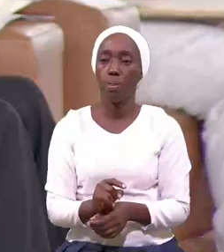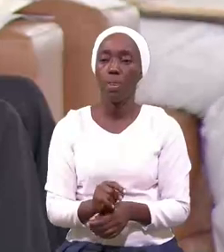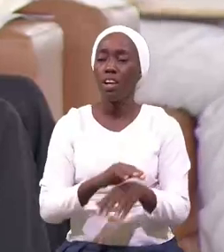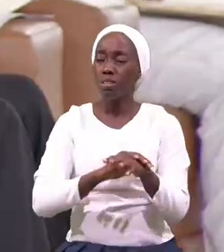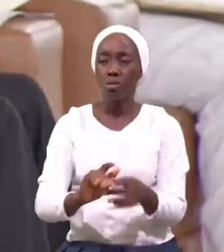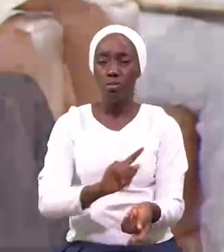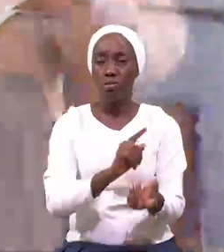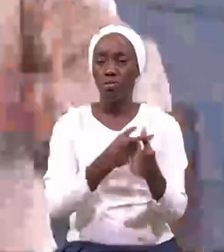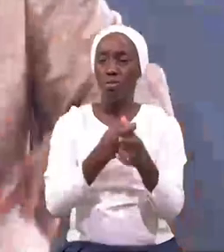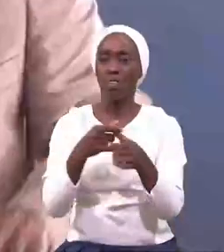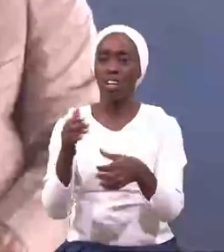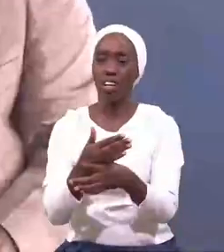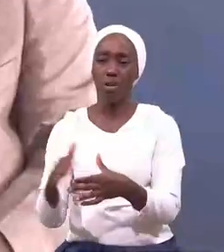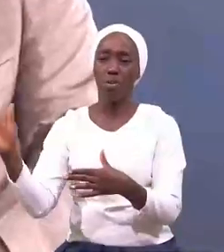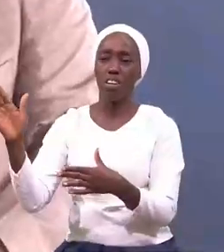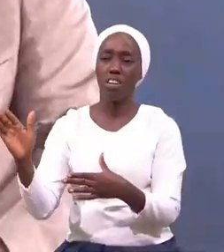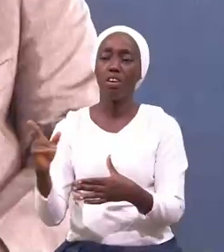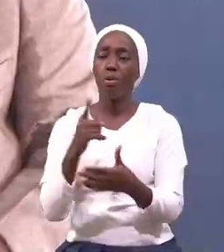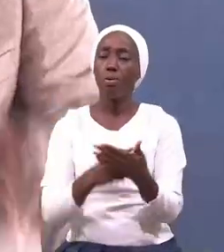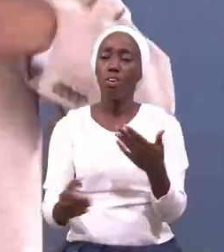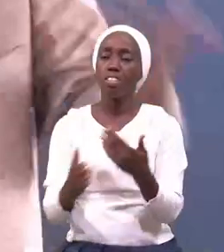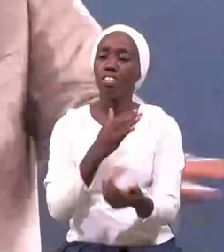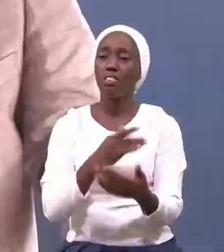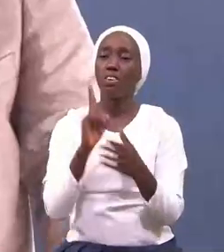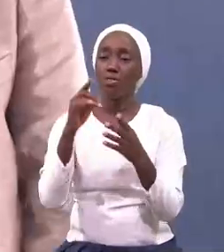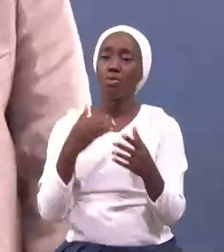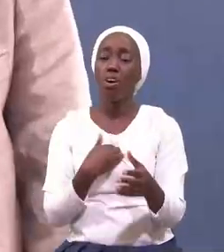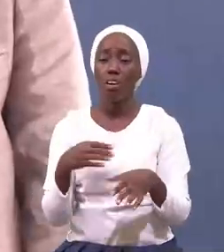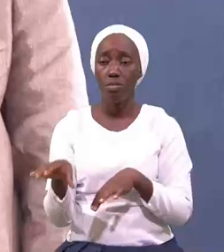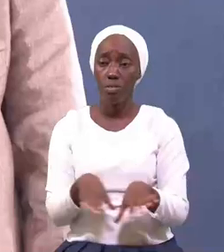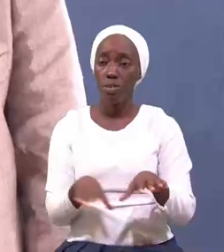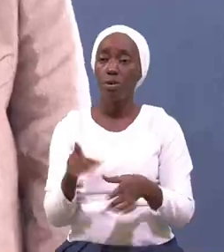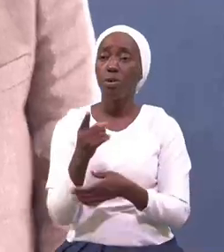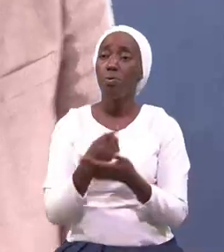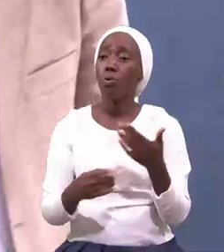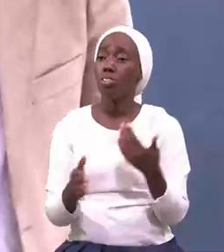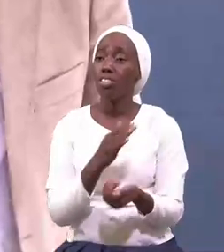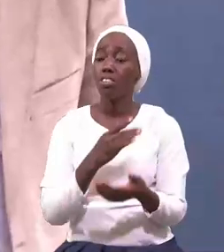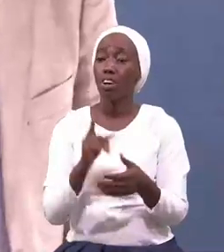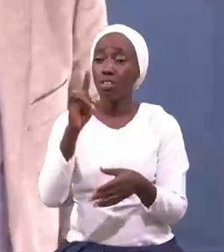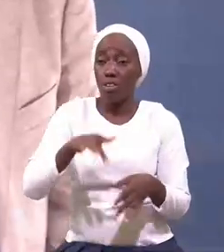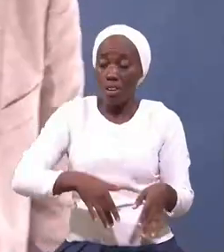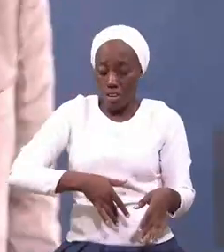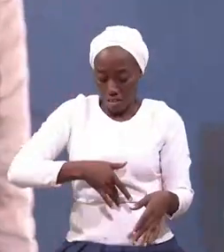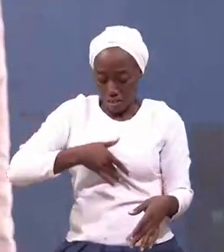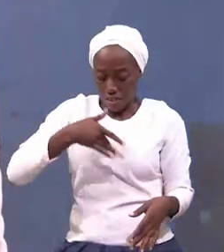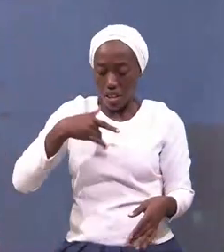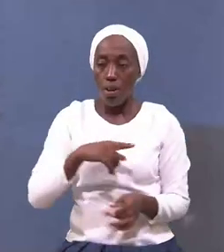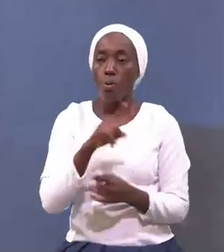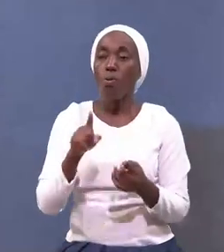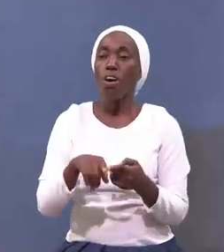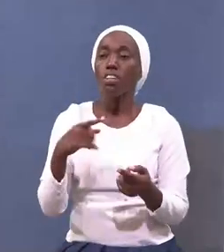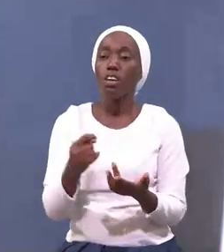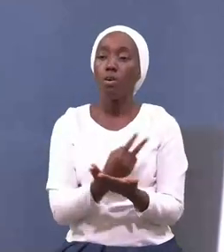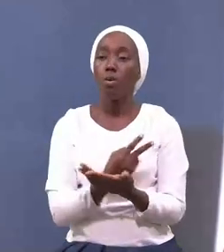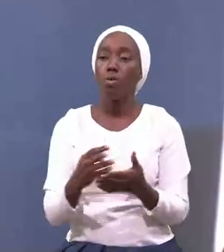Ne fuyez pas. Quelque chose que vous avez fait, quelque chose que vous ressentez, quand